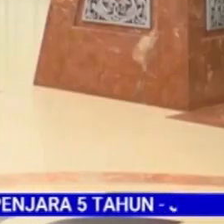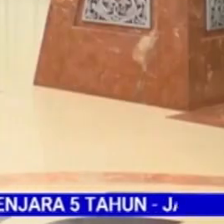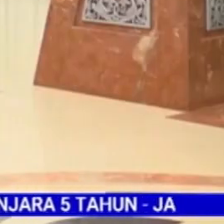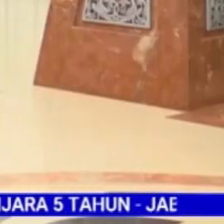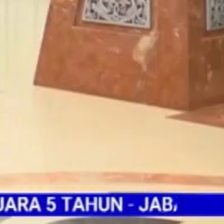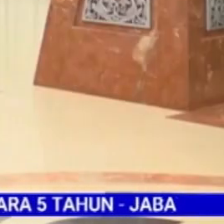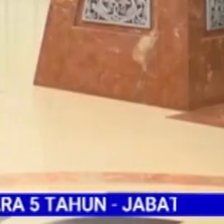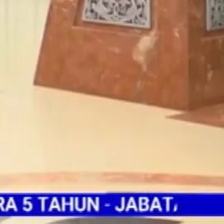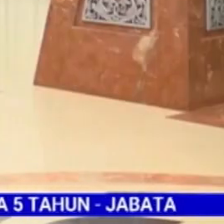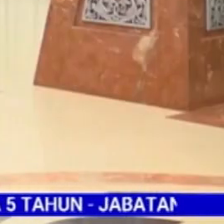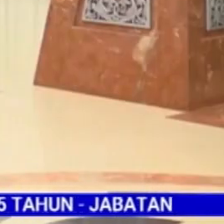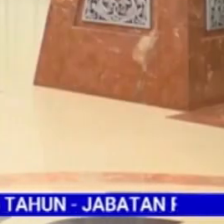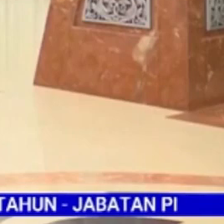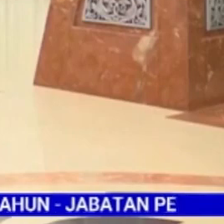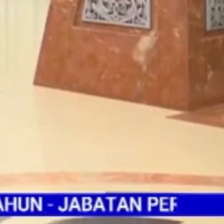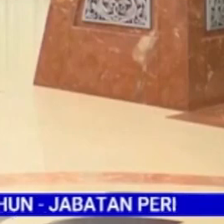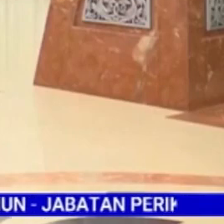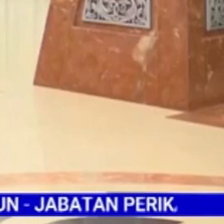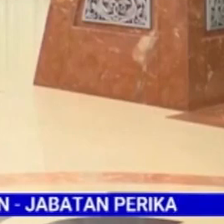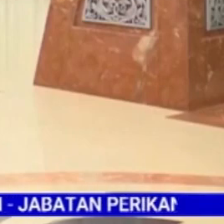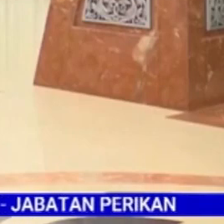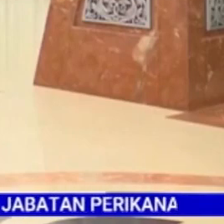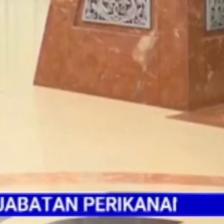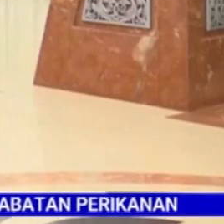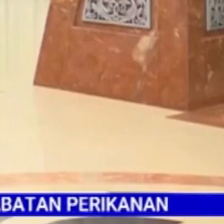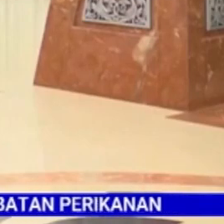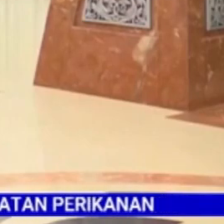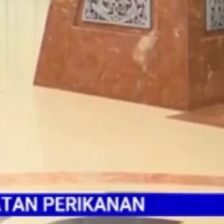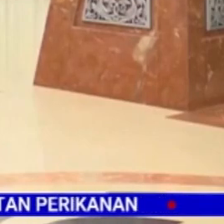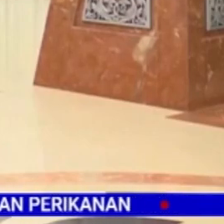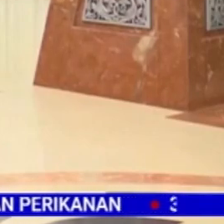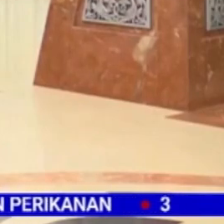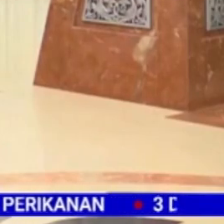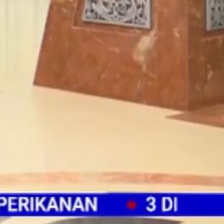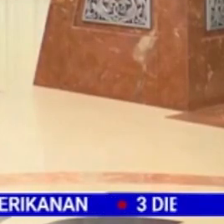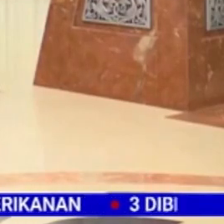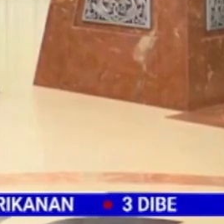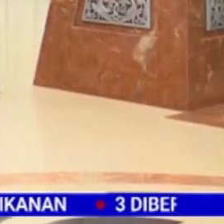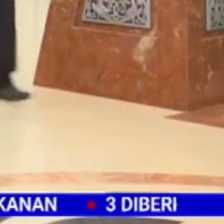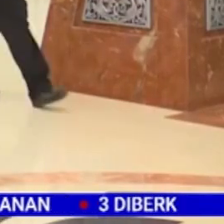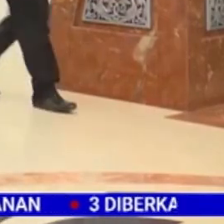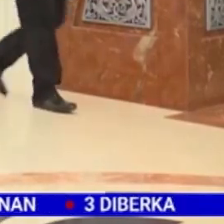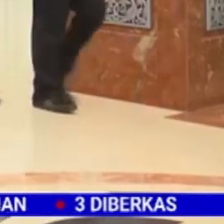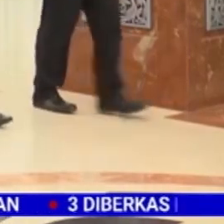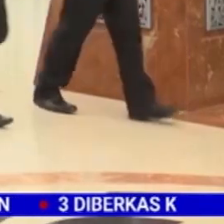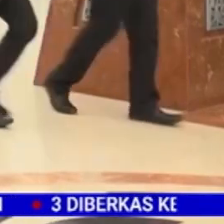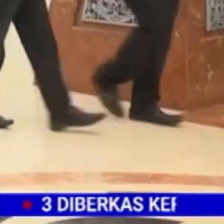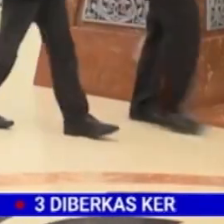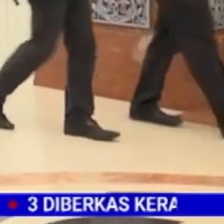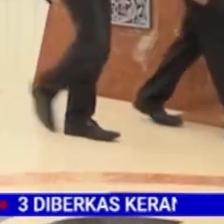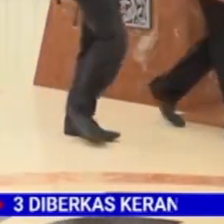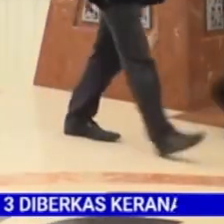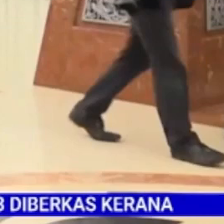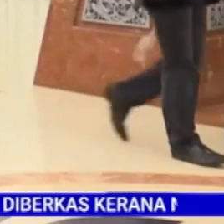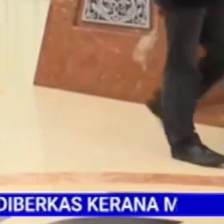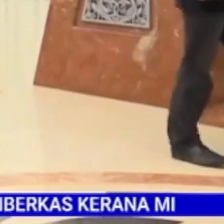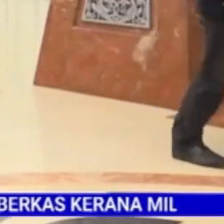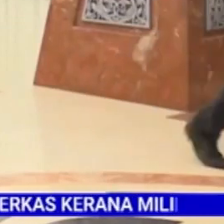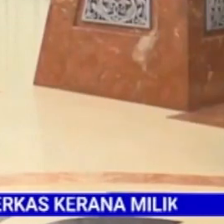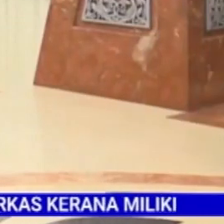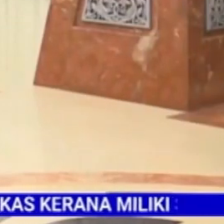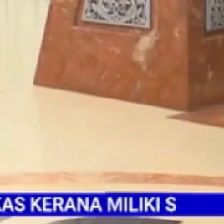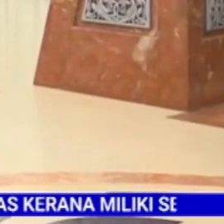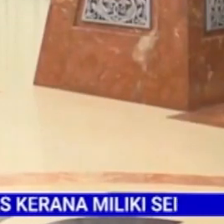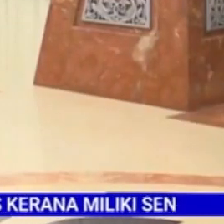Dalam pada itu, Datuk Seri Muhammad Hassan menegaskan pendirian Malaysia berhubung AUKUS tidak berubah, iaitu menggesa semua